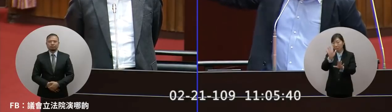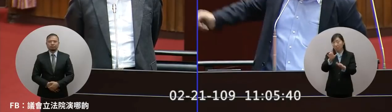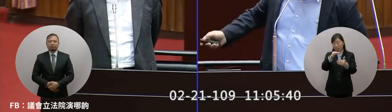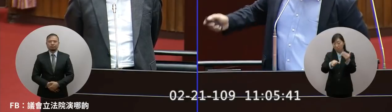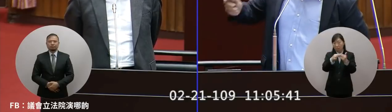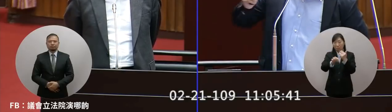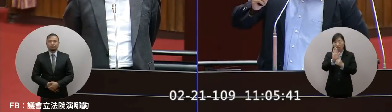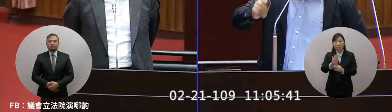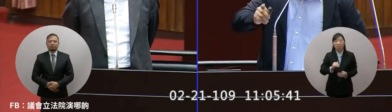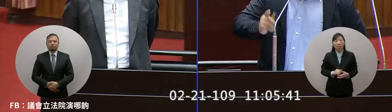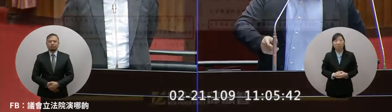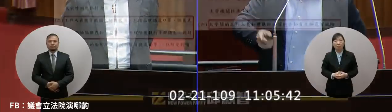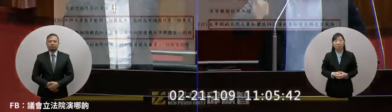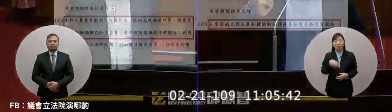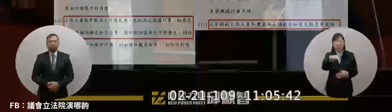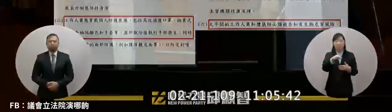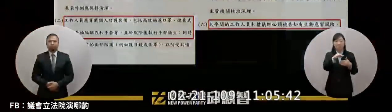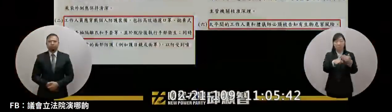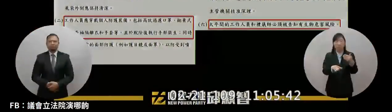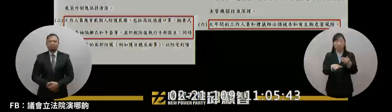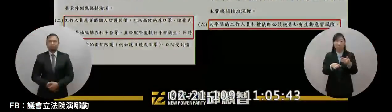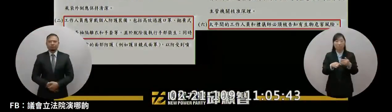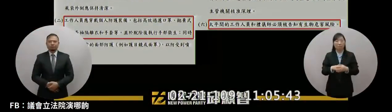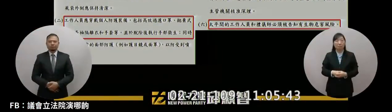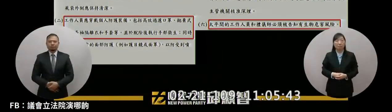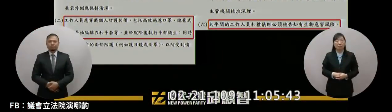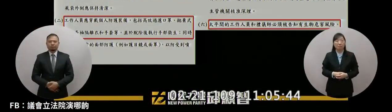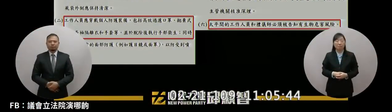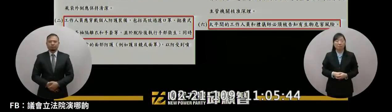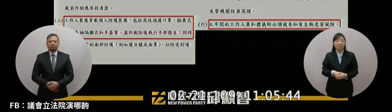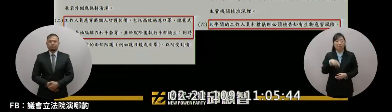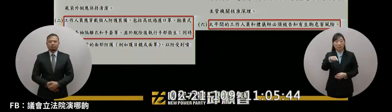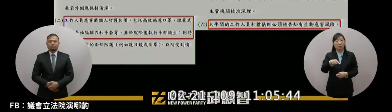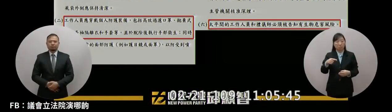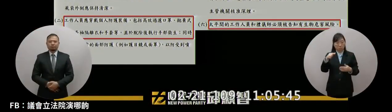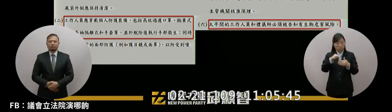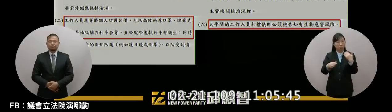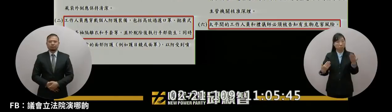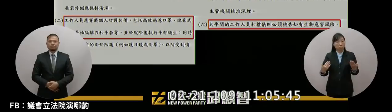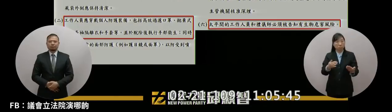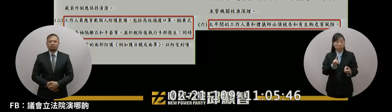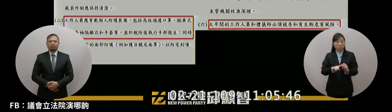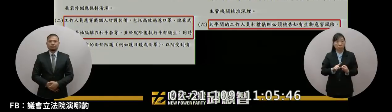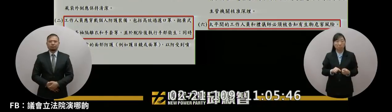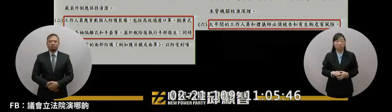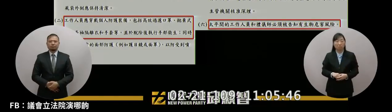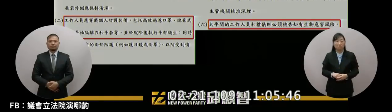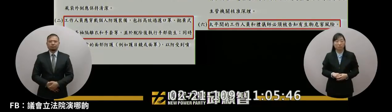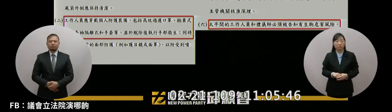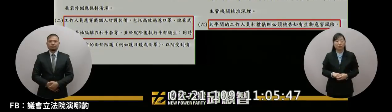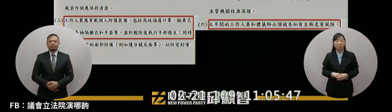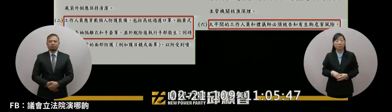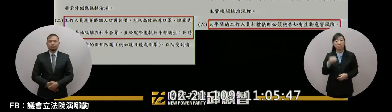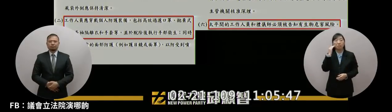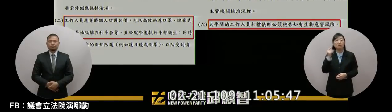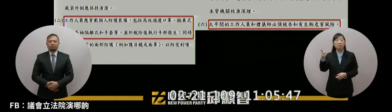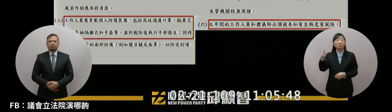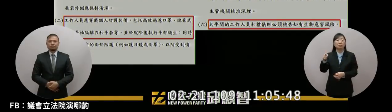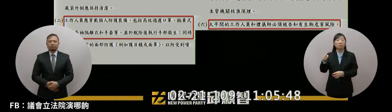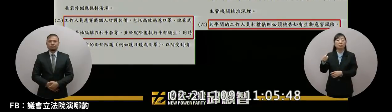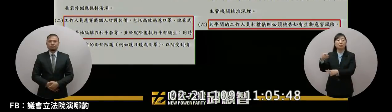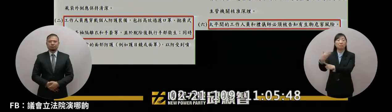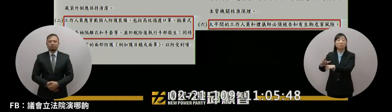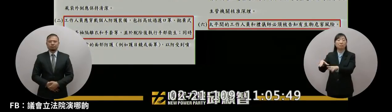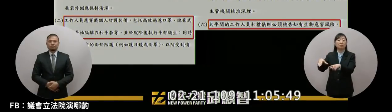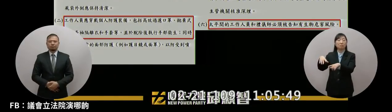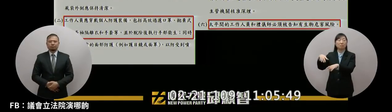定。那这个规定里面，我刚刚就是要说，这个起始非常清楚，就是说六太平间的这个工作人